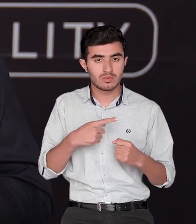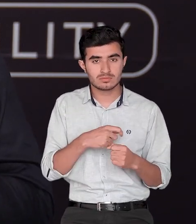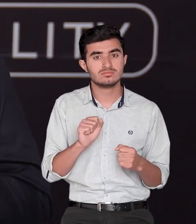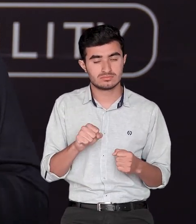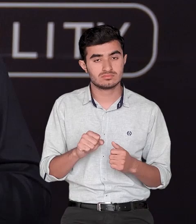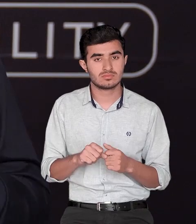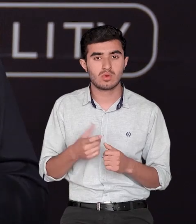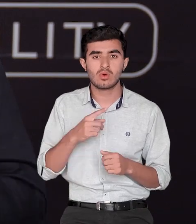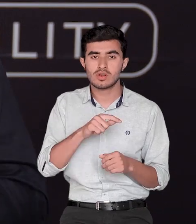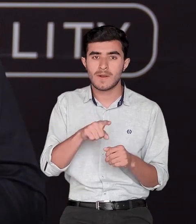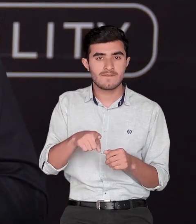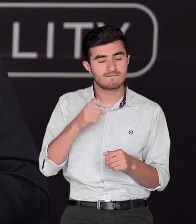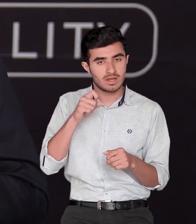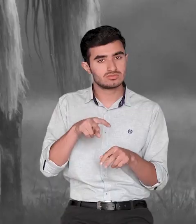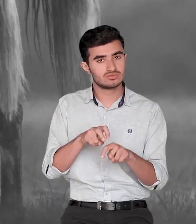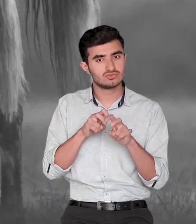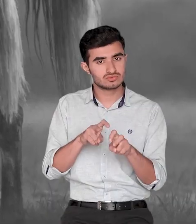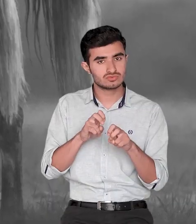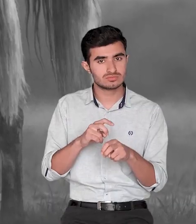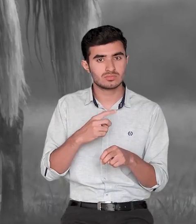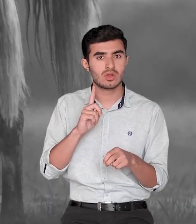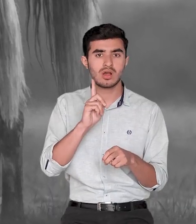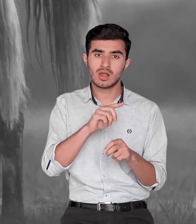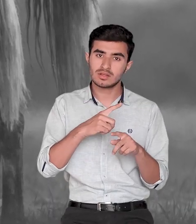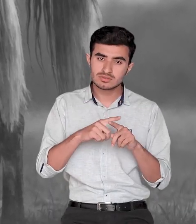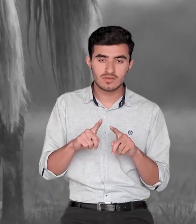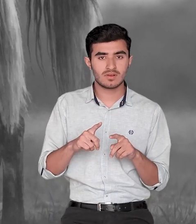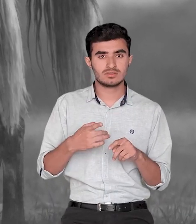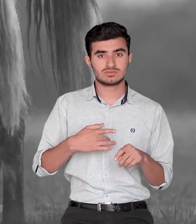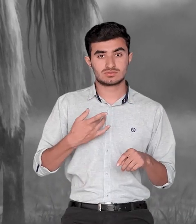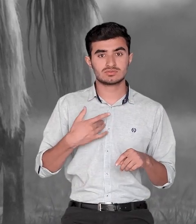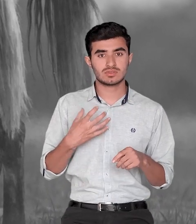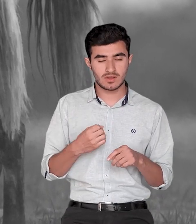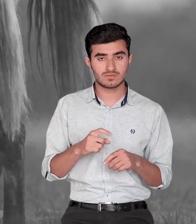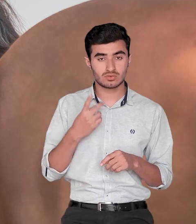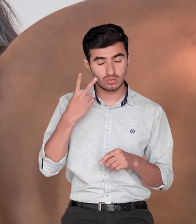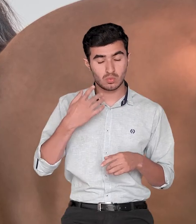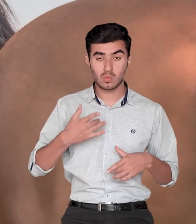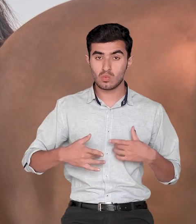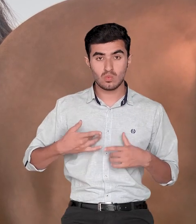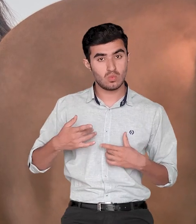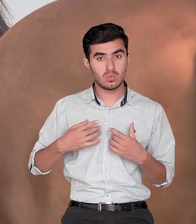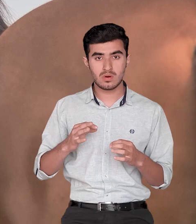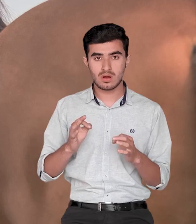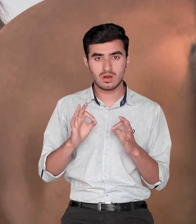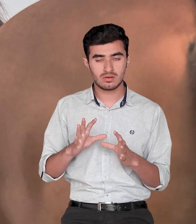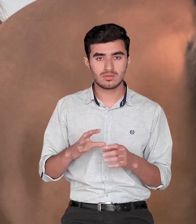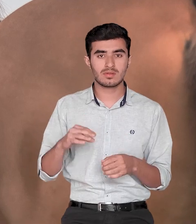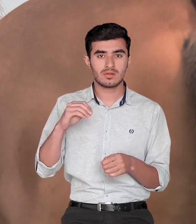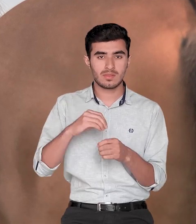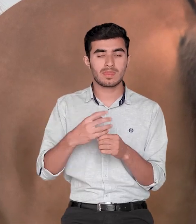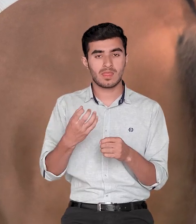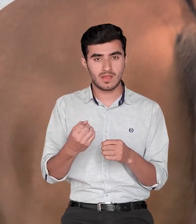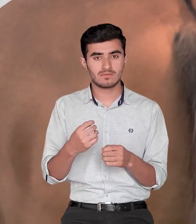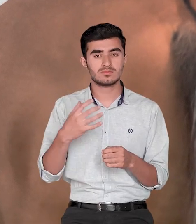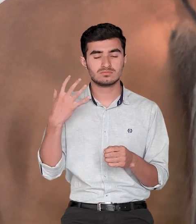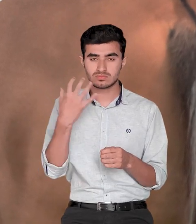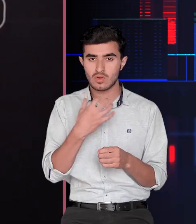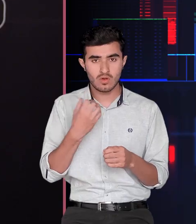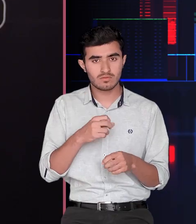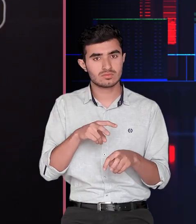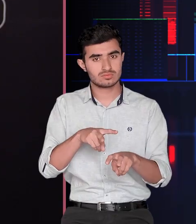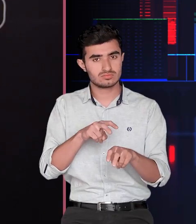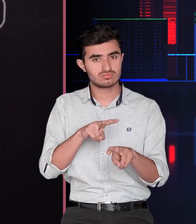है, उसमें मिक्स भी है, दे आर वार्म ब्लड हॉर्सेस। तो उनका अपना एक अंदाज़ है, दे हैव देयर ओन